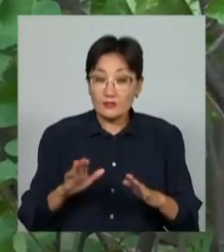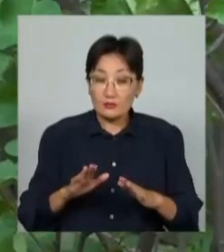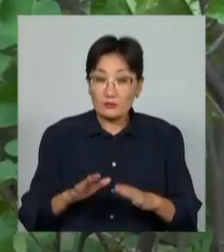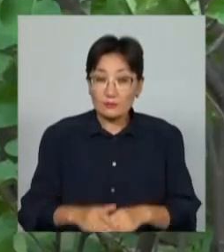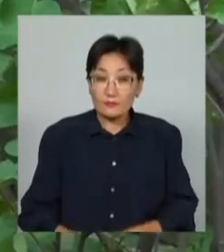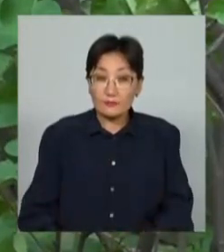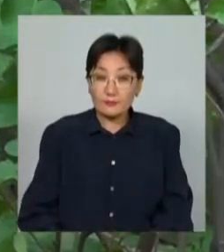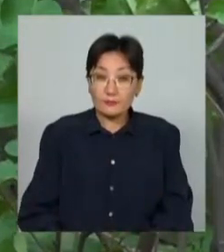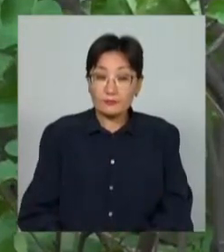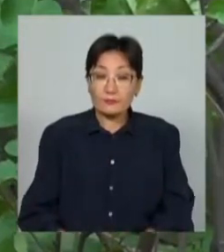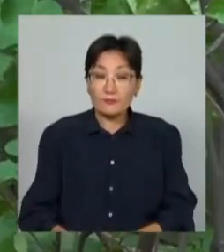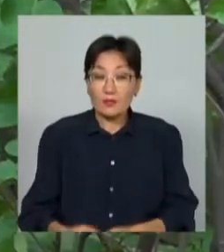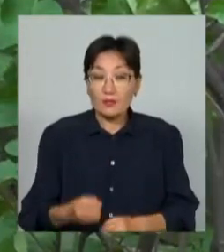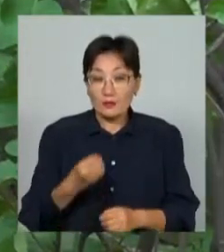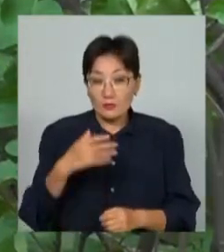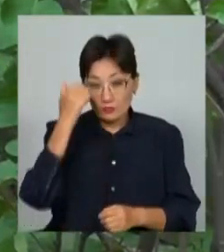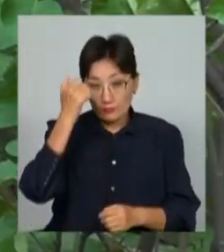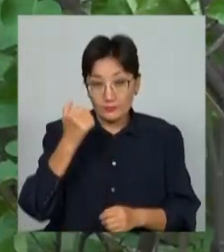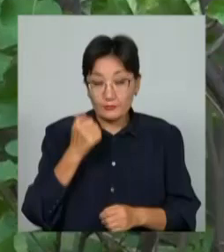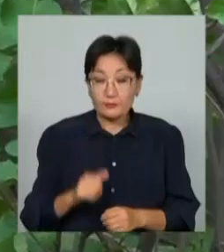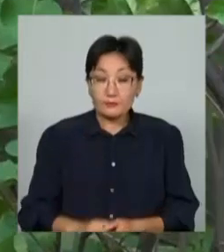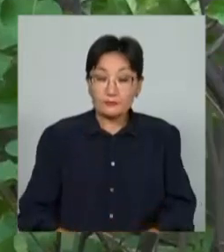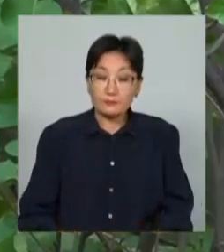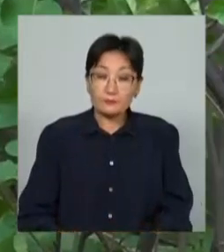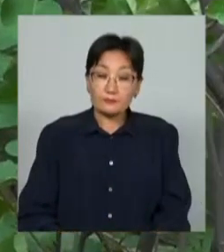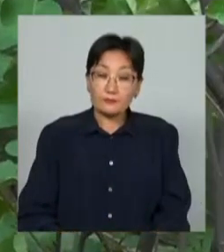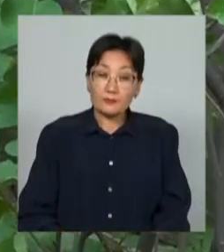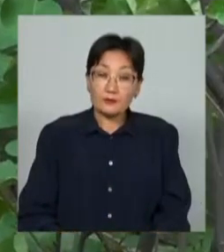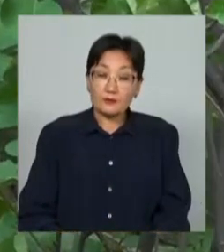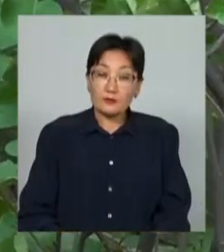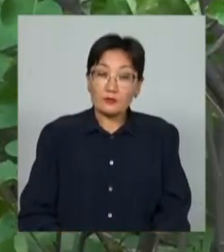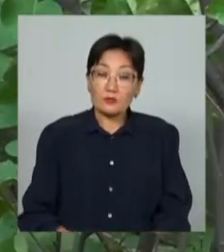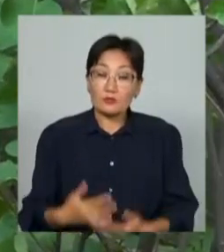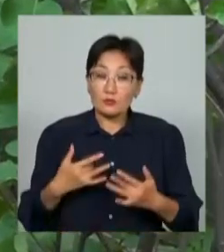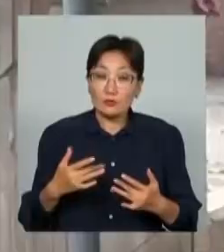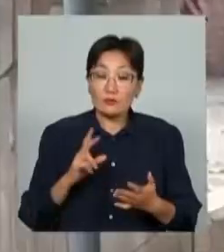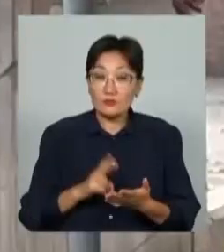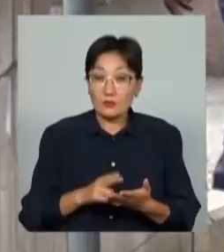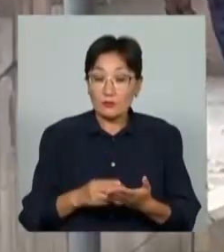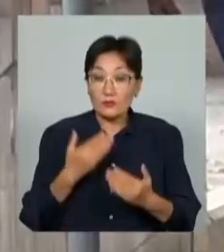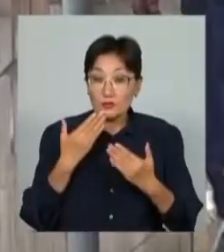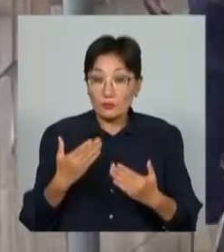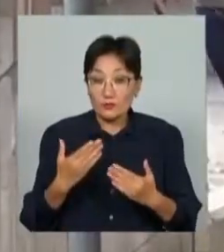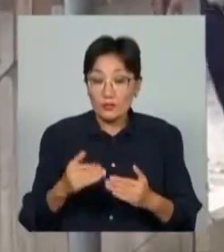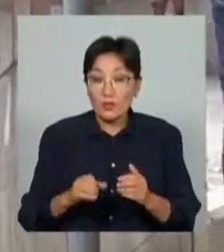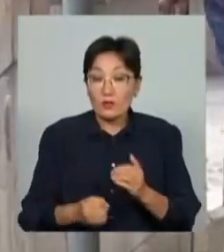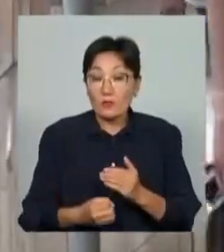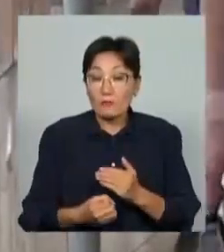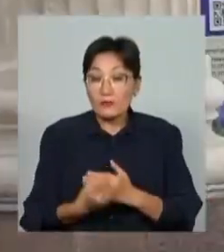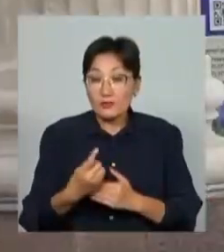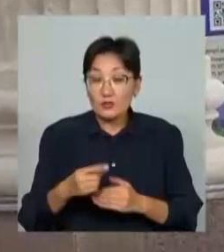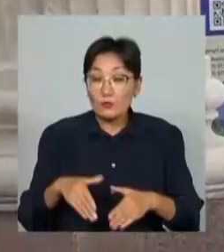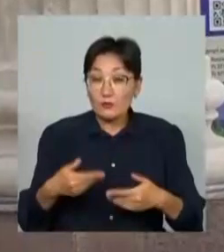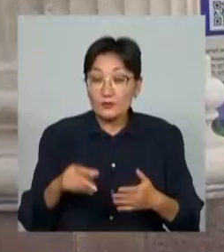Не сдаю. Хорошо, спасибо большое, до свидания. Ну, что и требовалось доказать. Спрос, как говорится, рождает предложение,